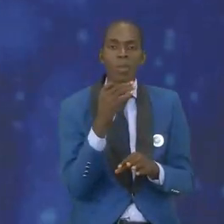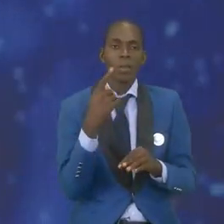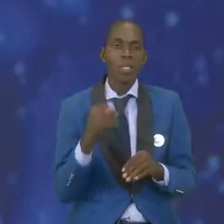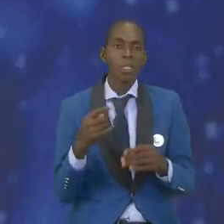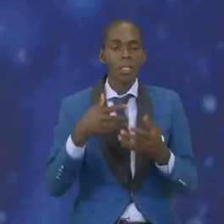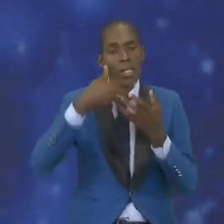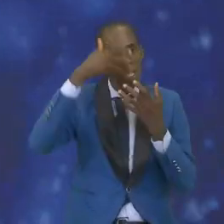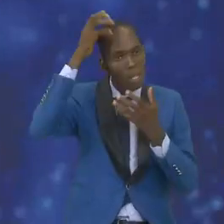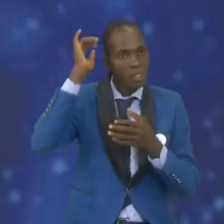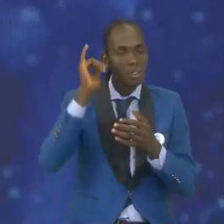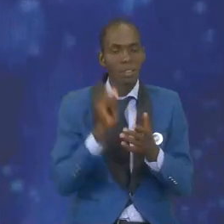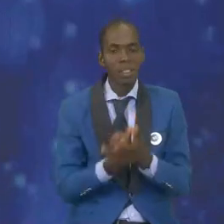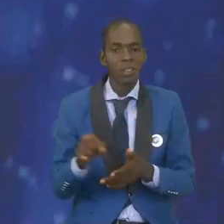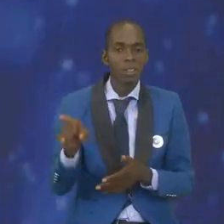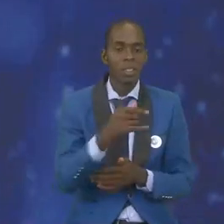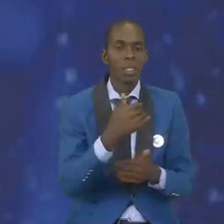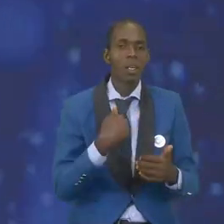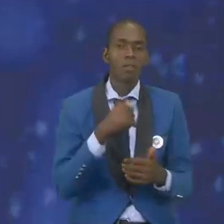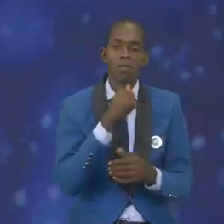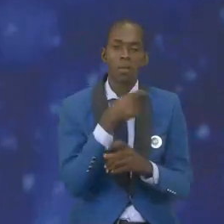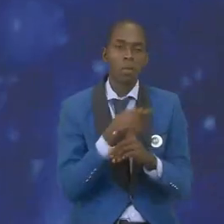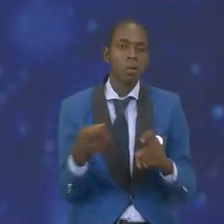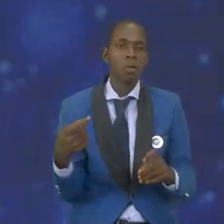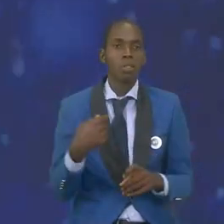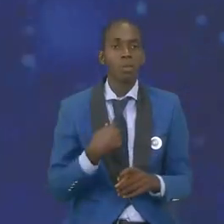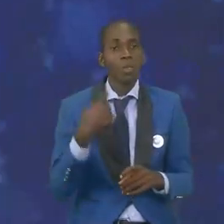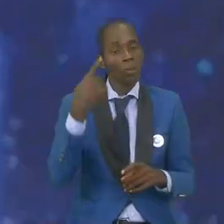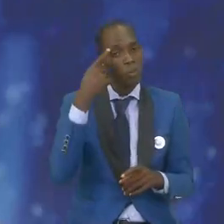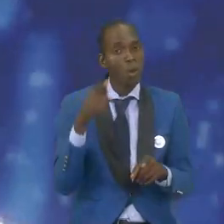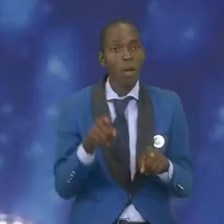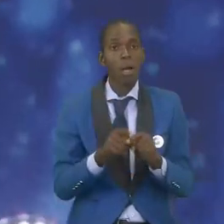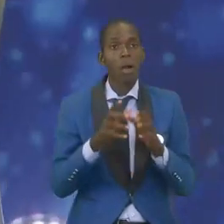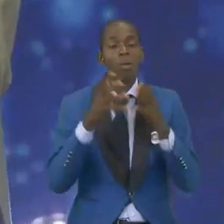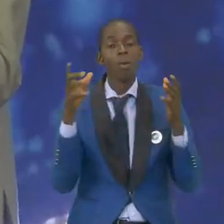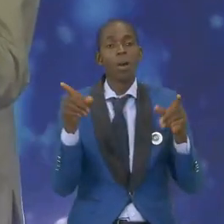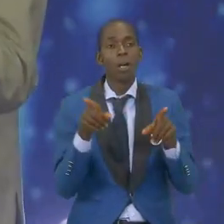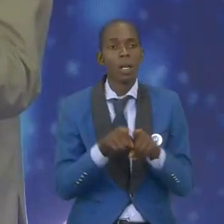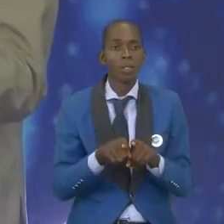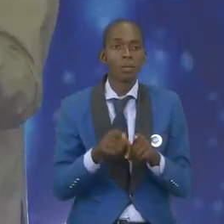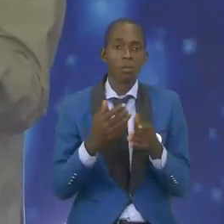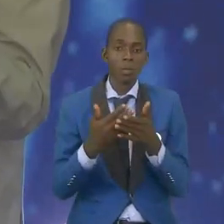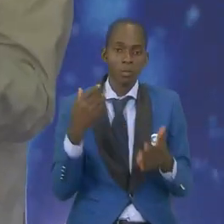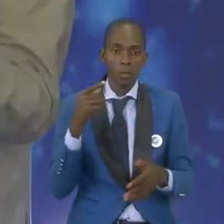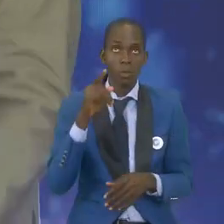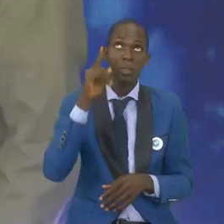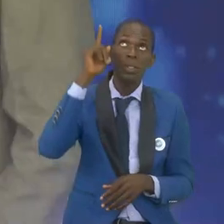ange et fermé la gueule des lions qui ne m'ont fait aucun mal.